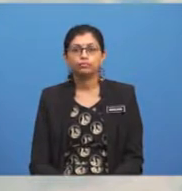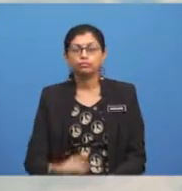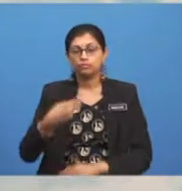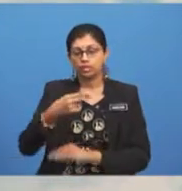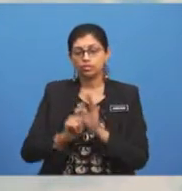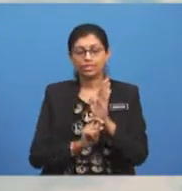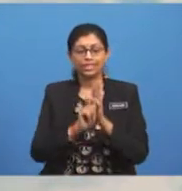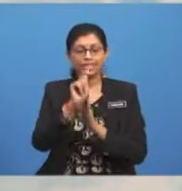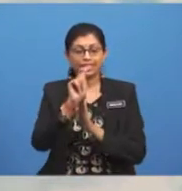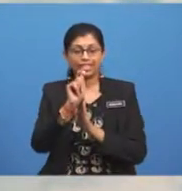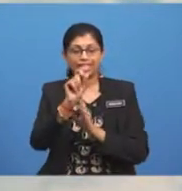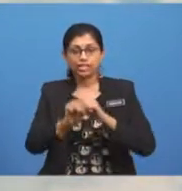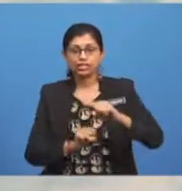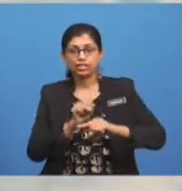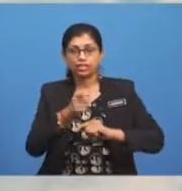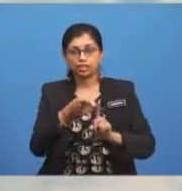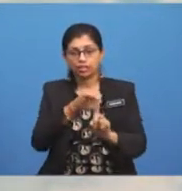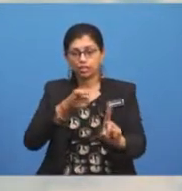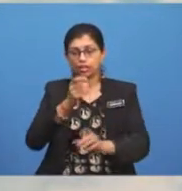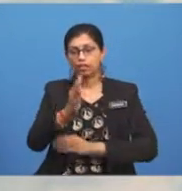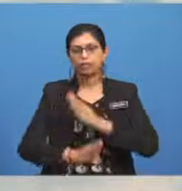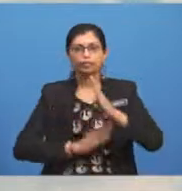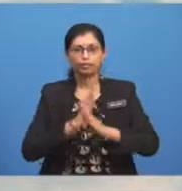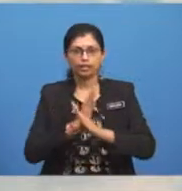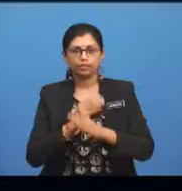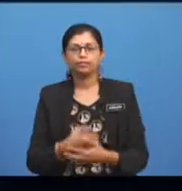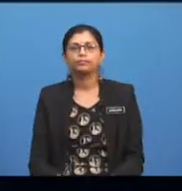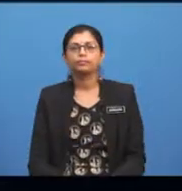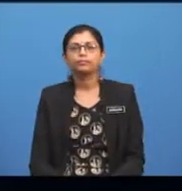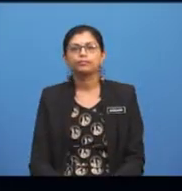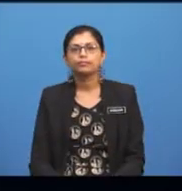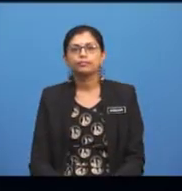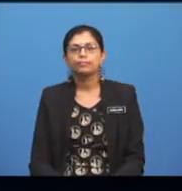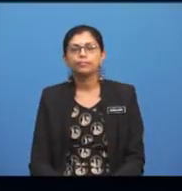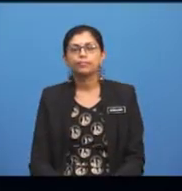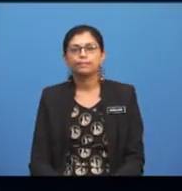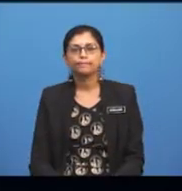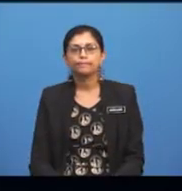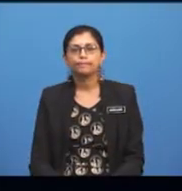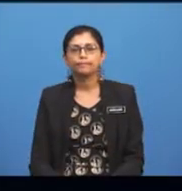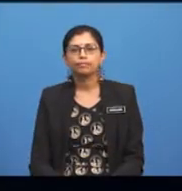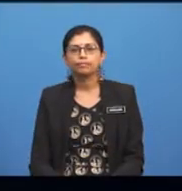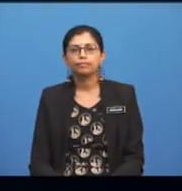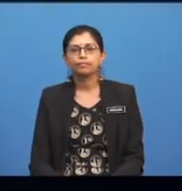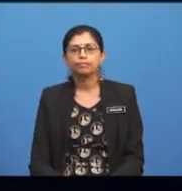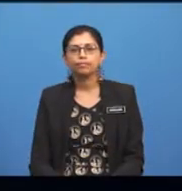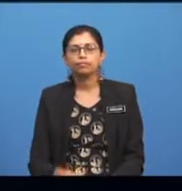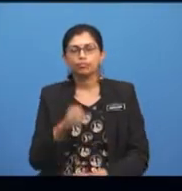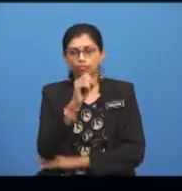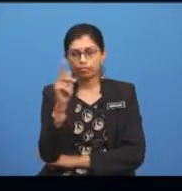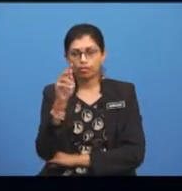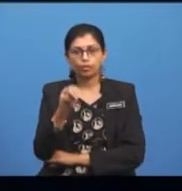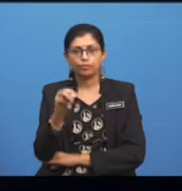ketinggian satelit itu dari permukaan bumi. Baik murid-murid, sekarang